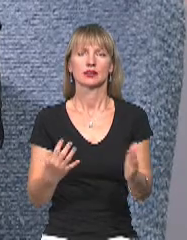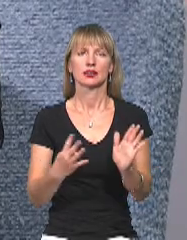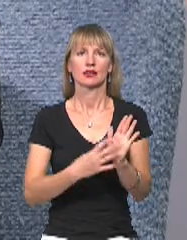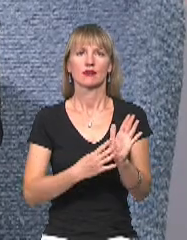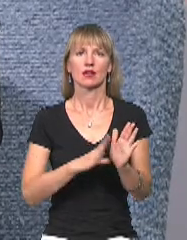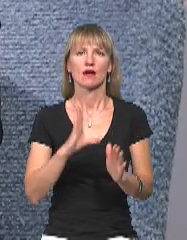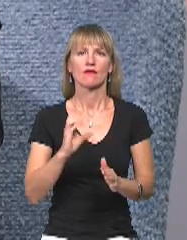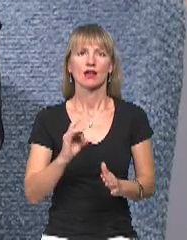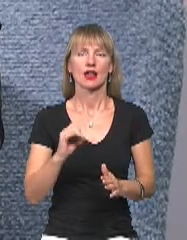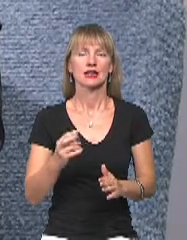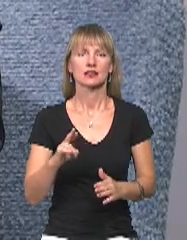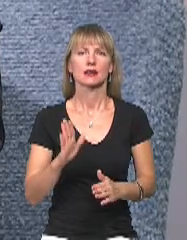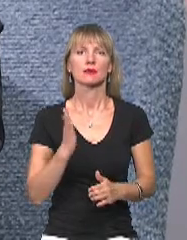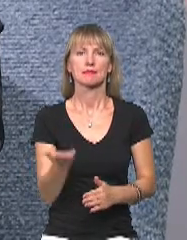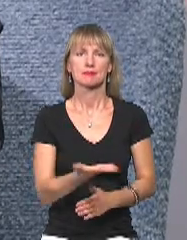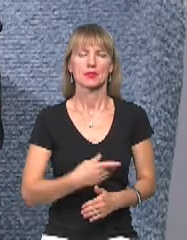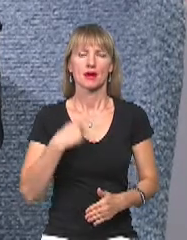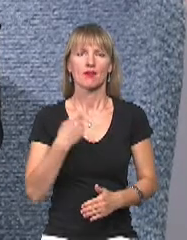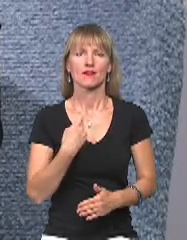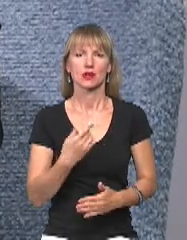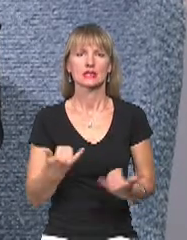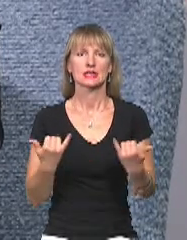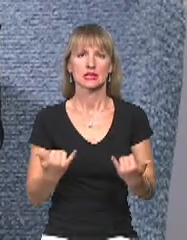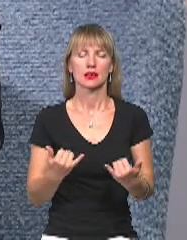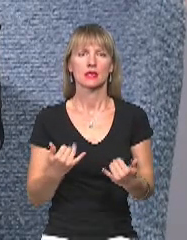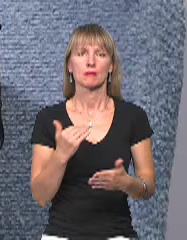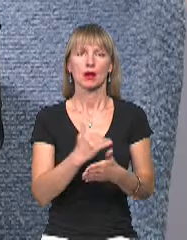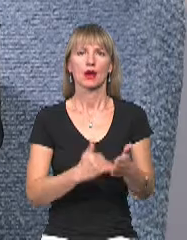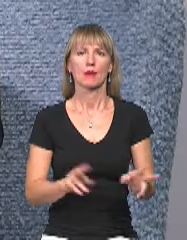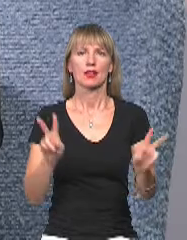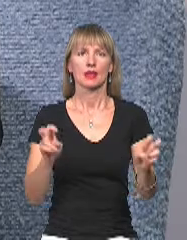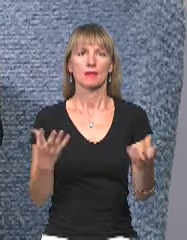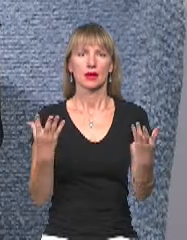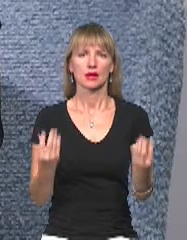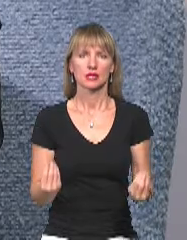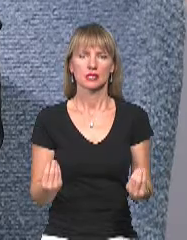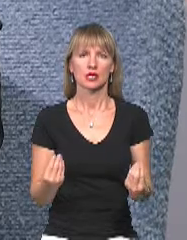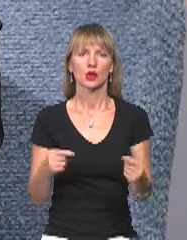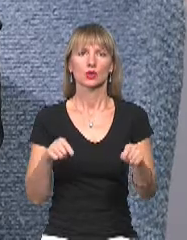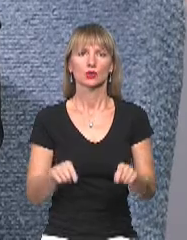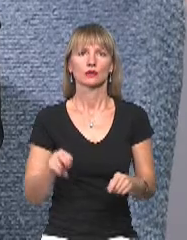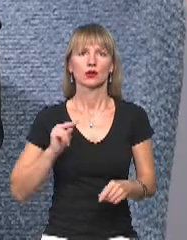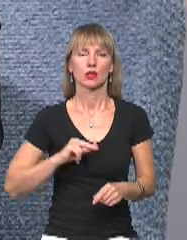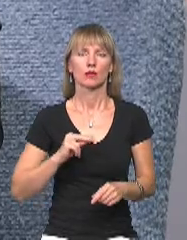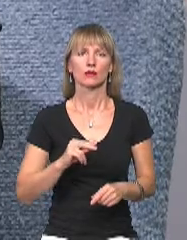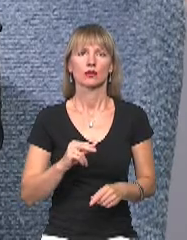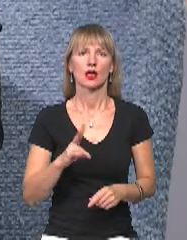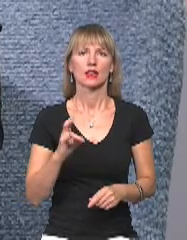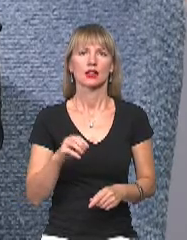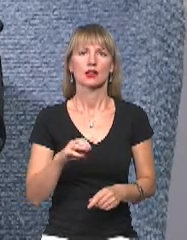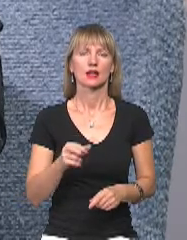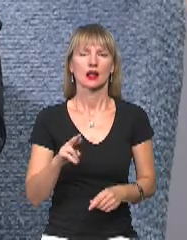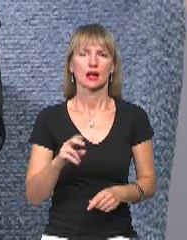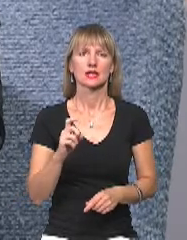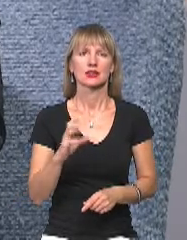9 вересня, ми говоритимемо у прямому ефірі програми «Тема дня». У студії працює Наталя Зворигіна,